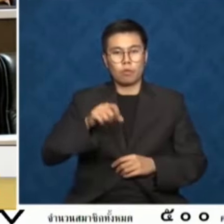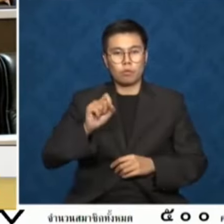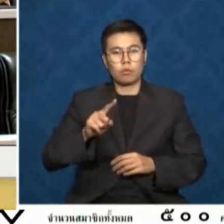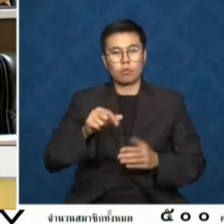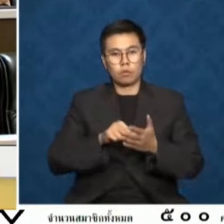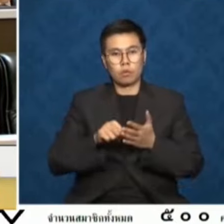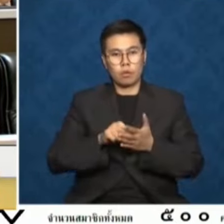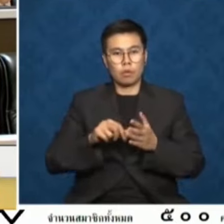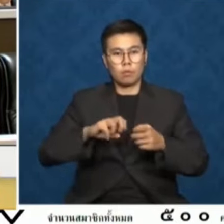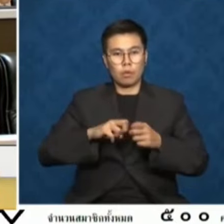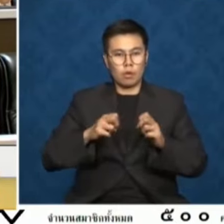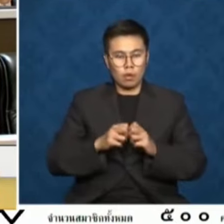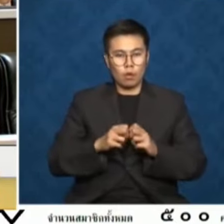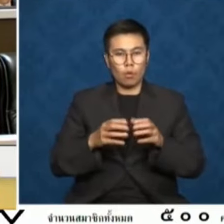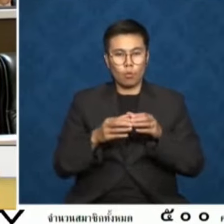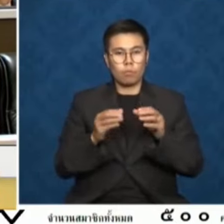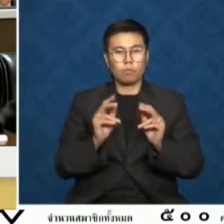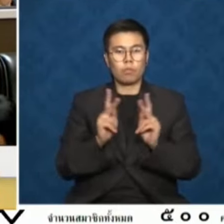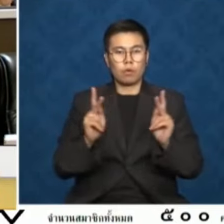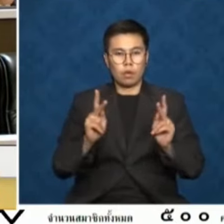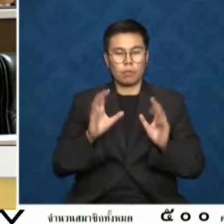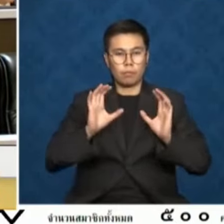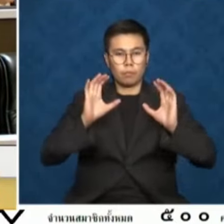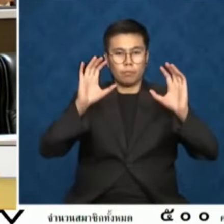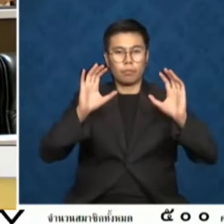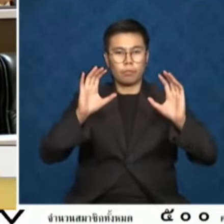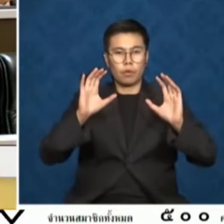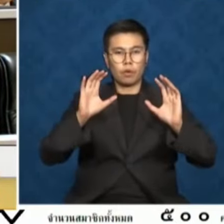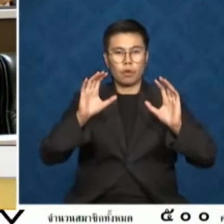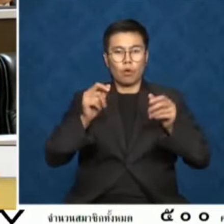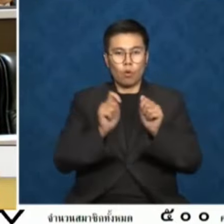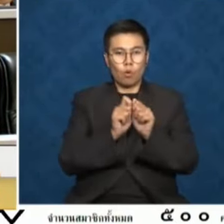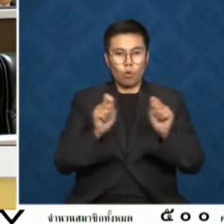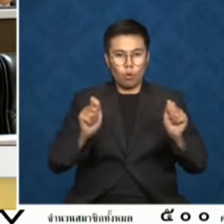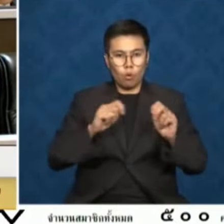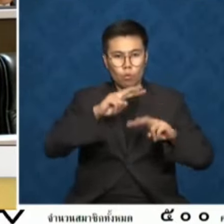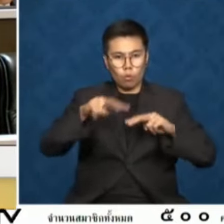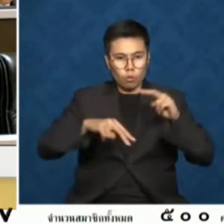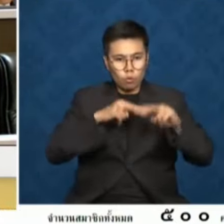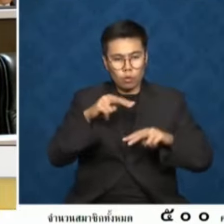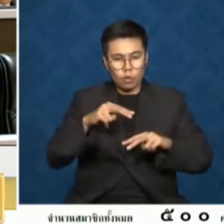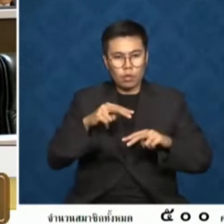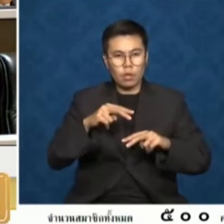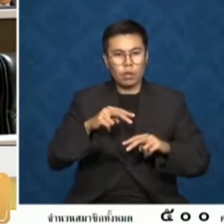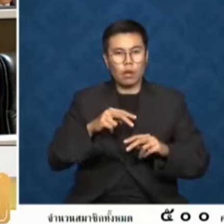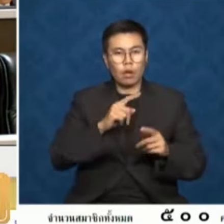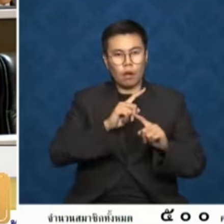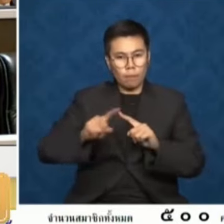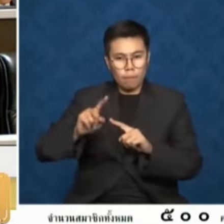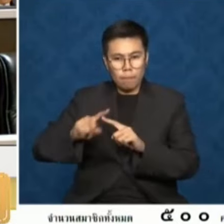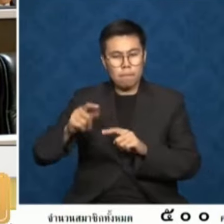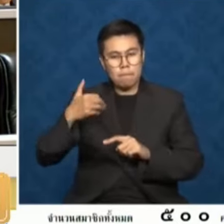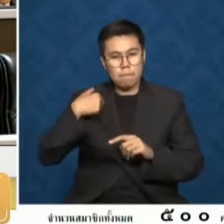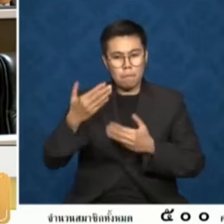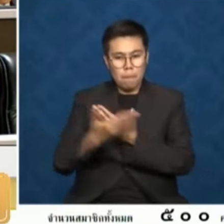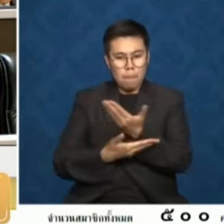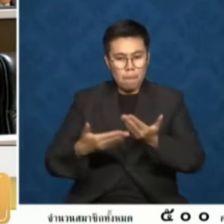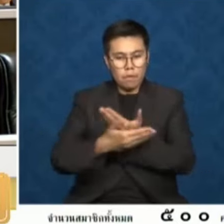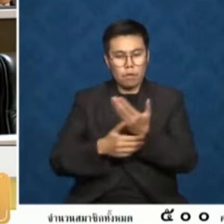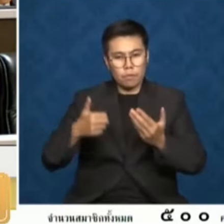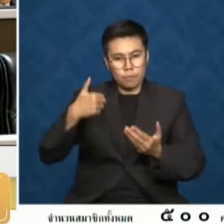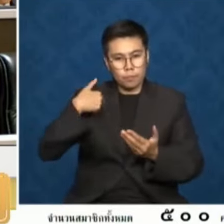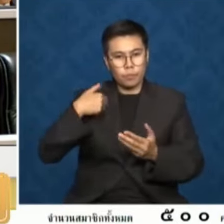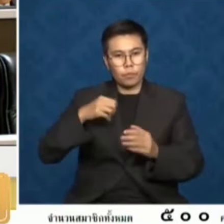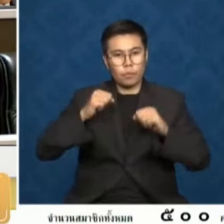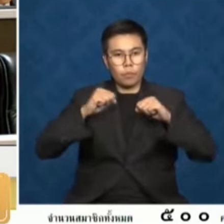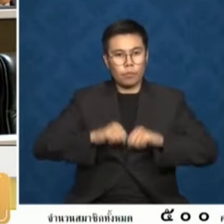แก้ไขโดยให้คณะกรรมการกลางข้าราชการขององค์กรปกครองส่วนท้องถิ่นแต่ละประเภทพิจารณาและมีมติ